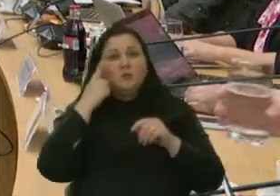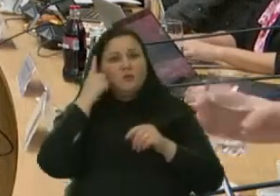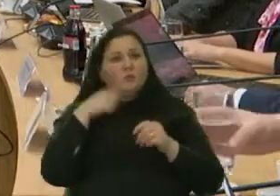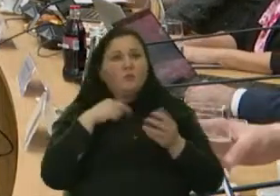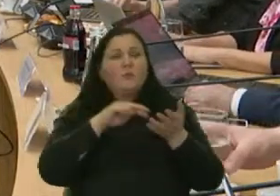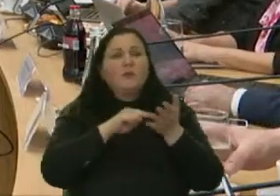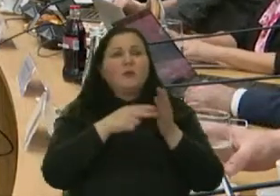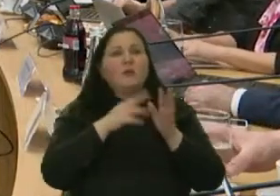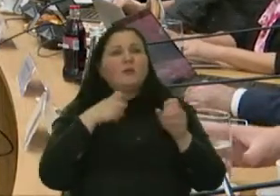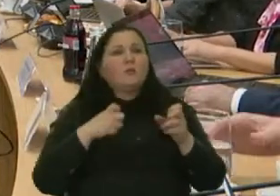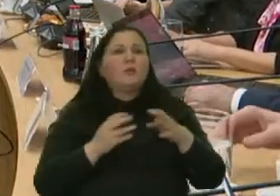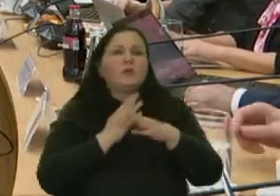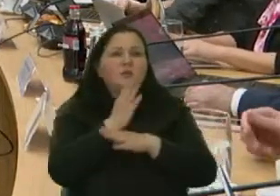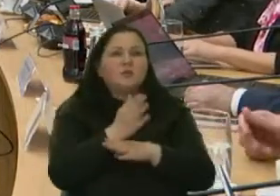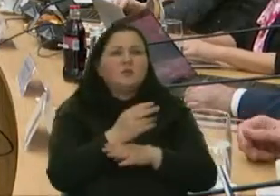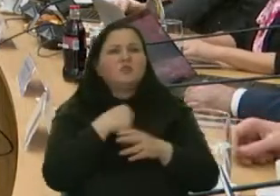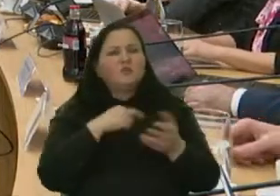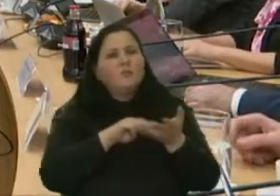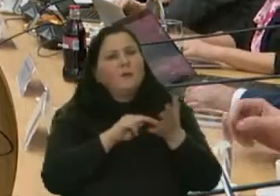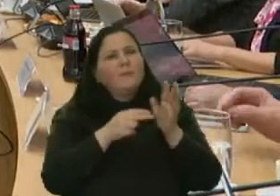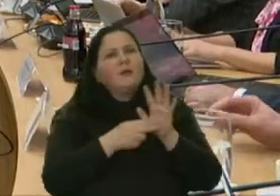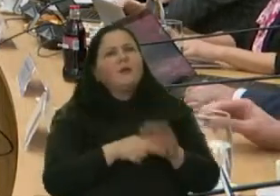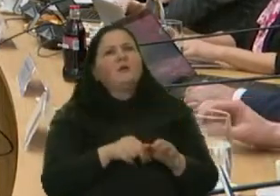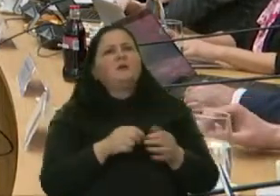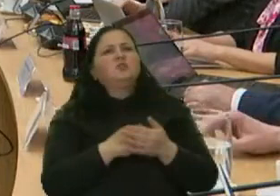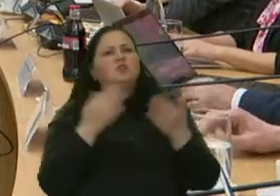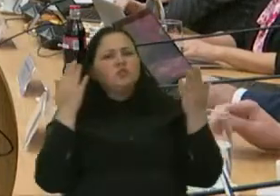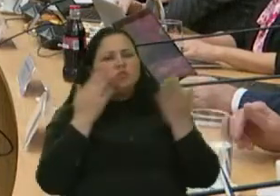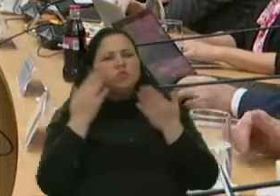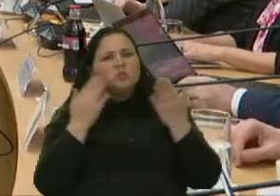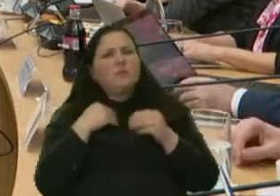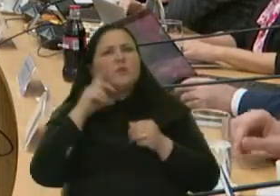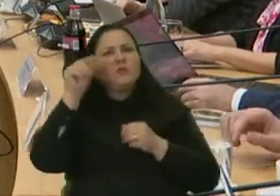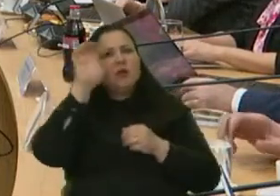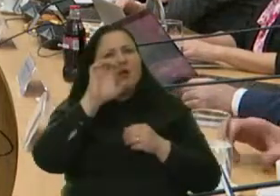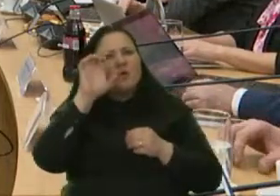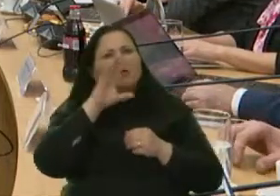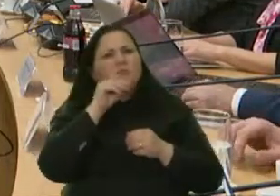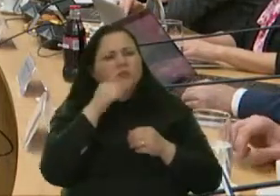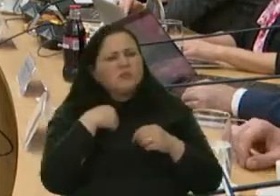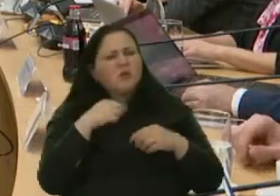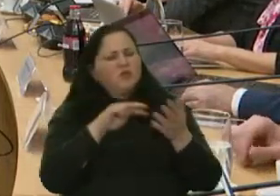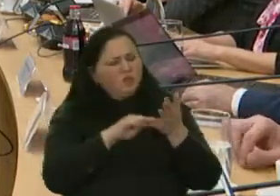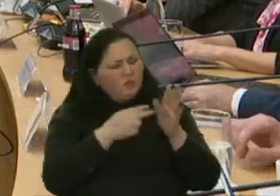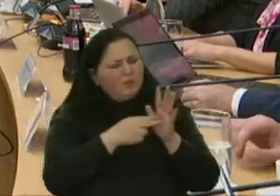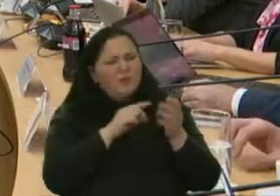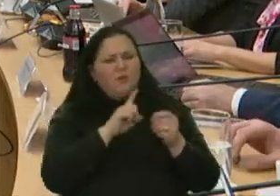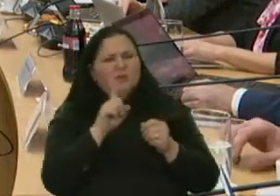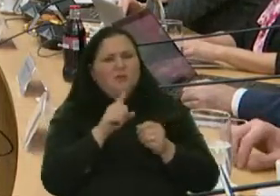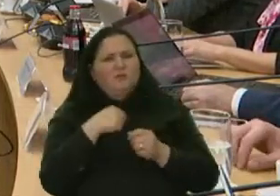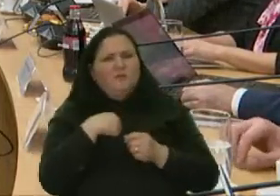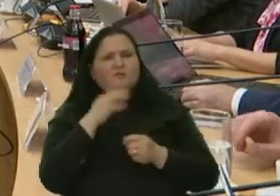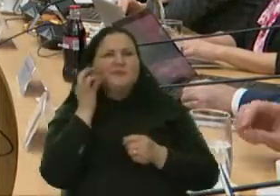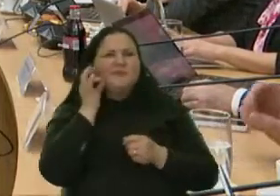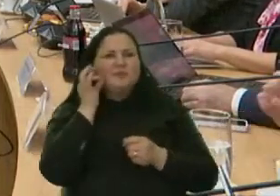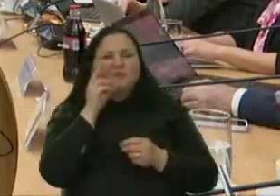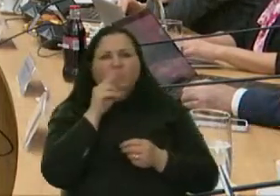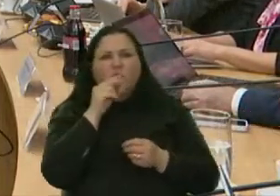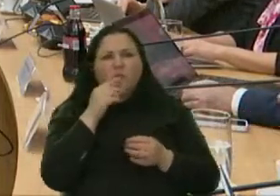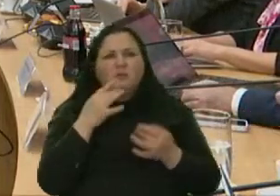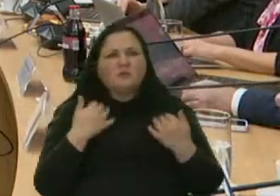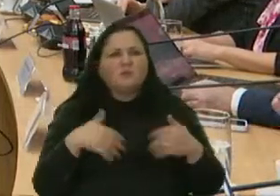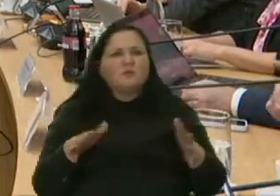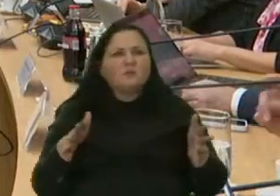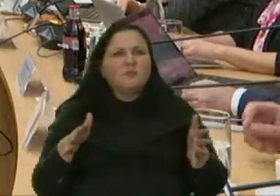eu când am o intervenție stau și mă pregătesc mă documentez când mă duc în Europa să vorbesc Stau și mă pregătesc zile în șir ca să nu fac de rușine acest oraș câ deschid gura